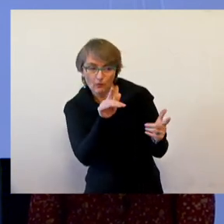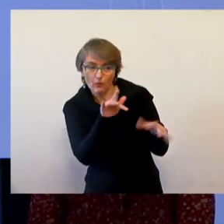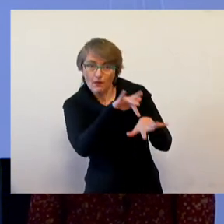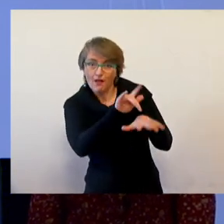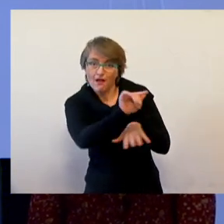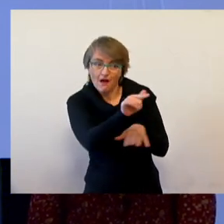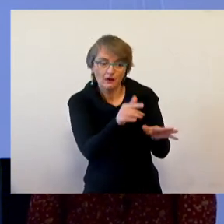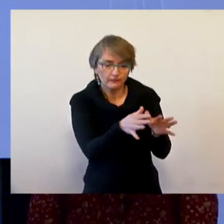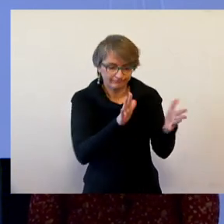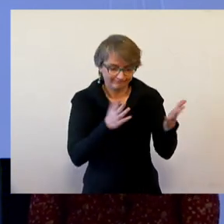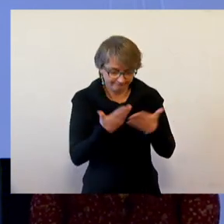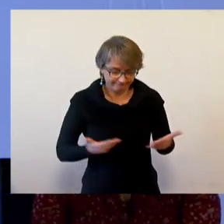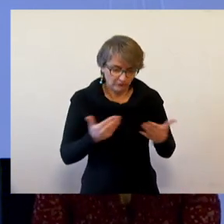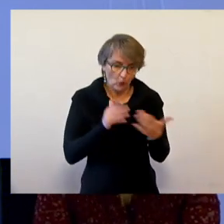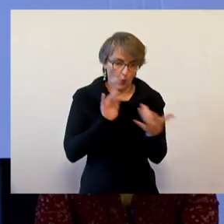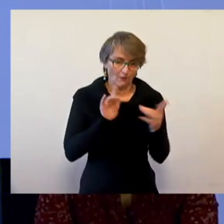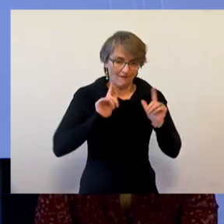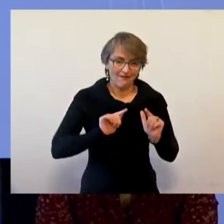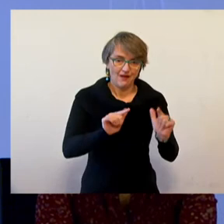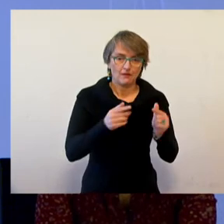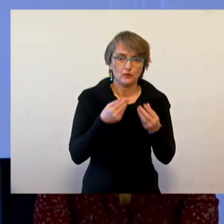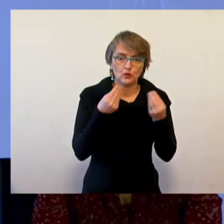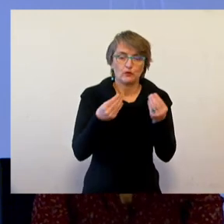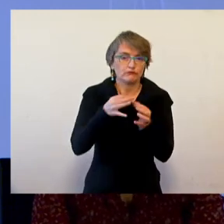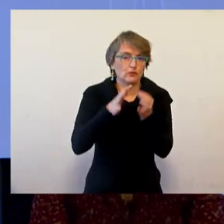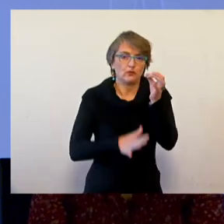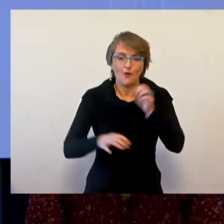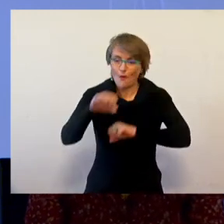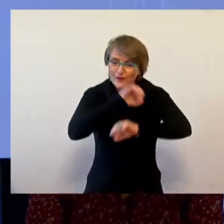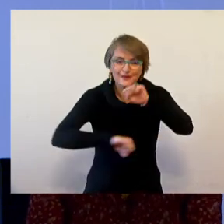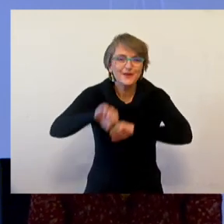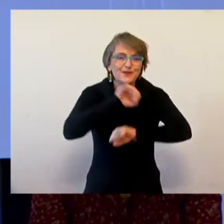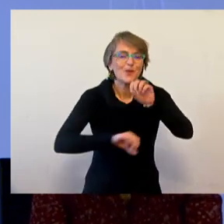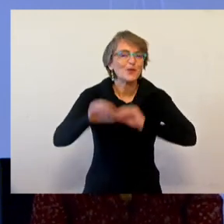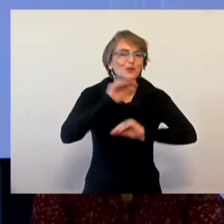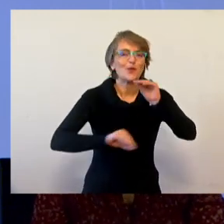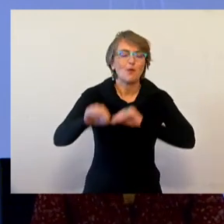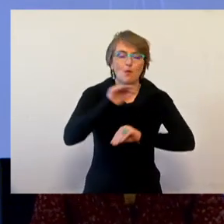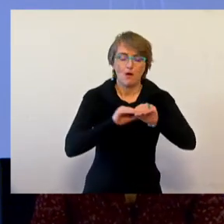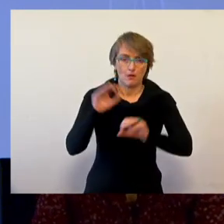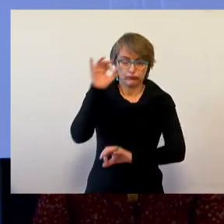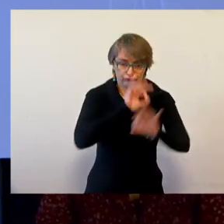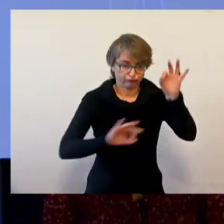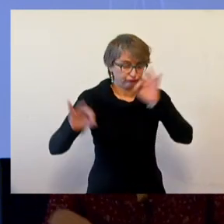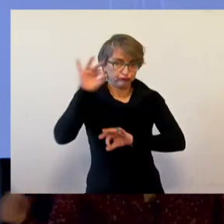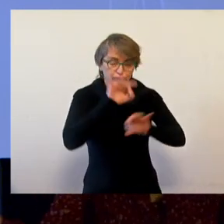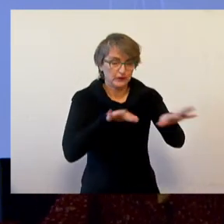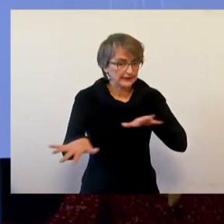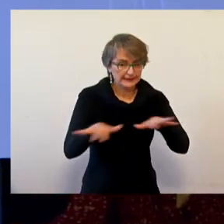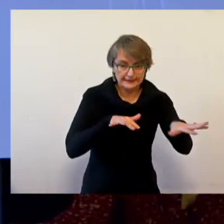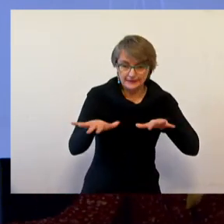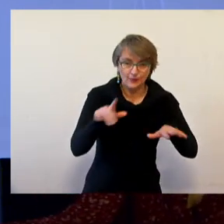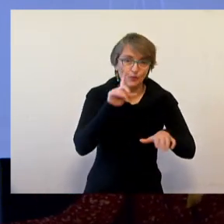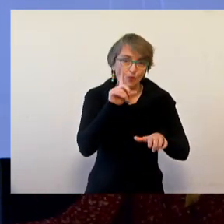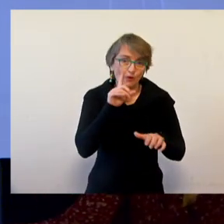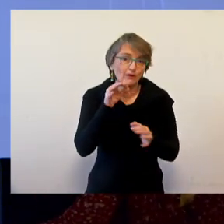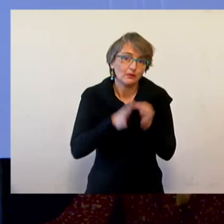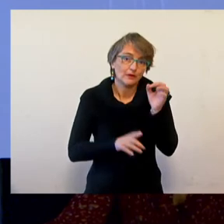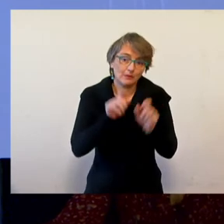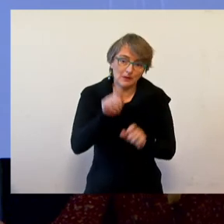la prise en charge des soins, puisqu'il faut, ça génère des absences. Et c'est vrai qu'il